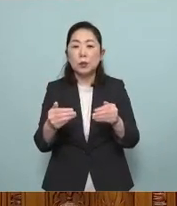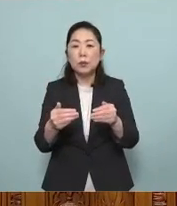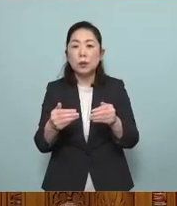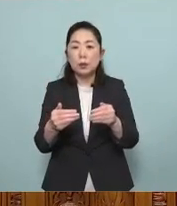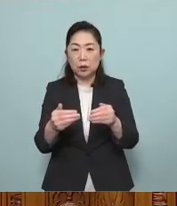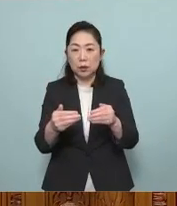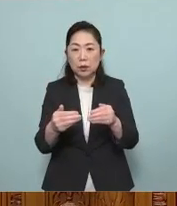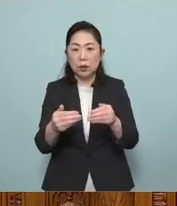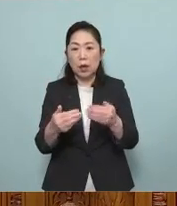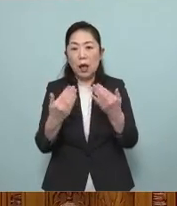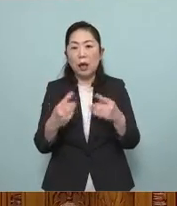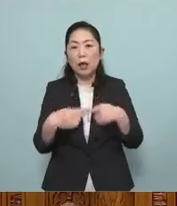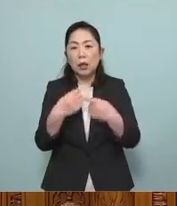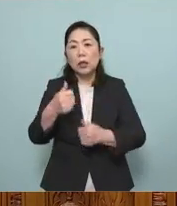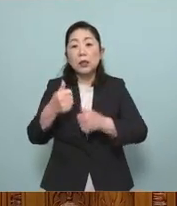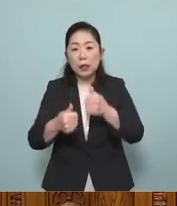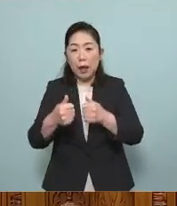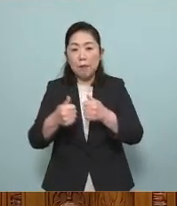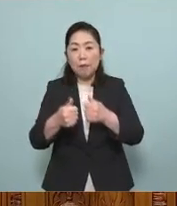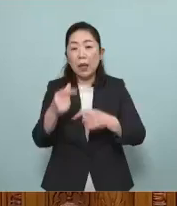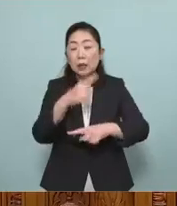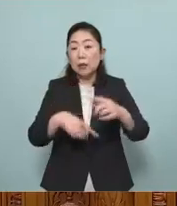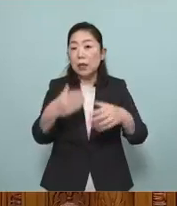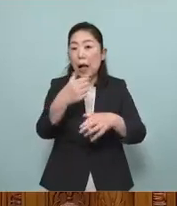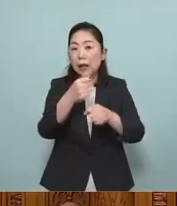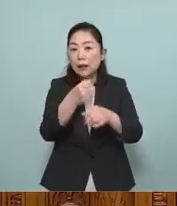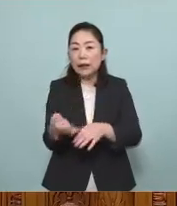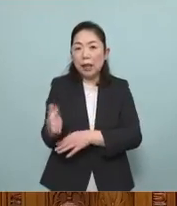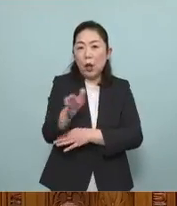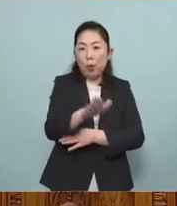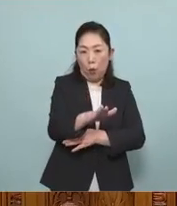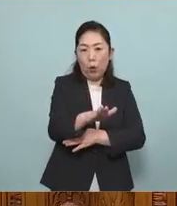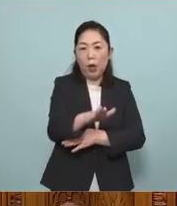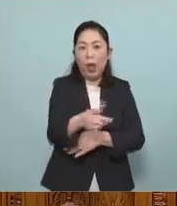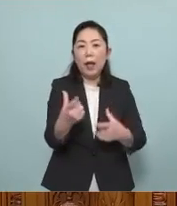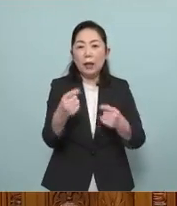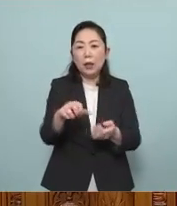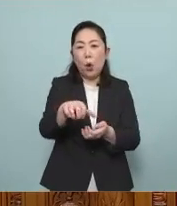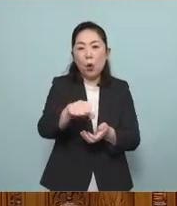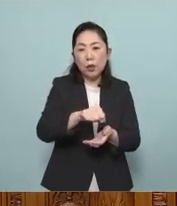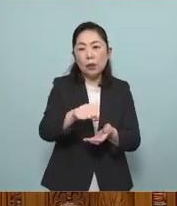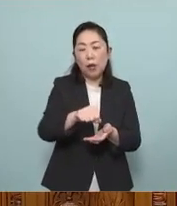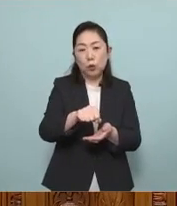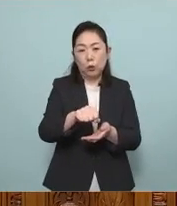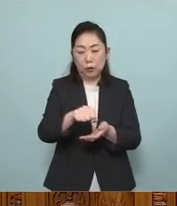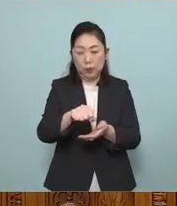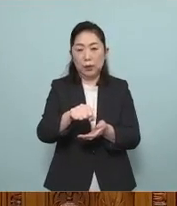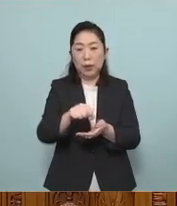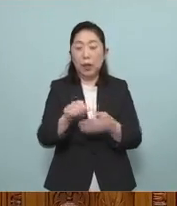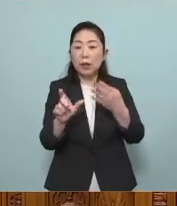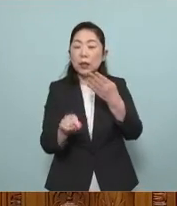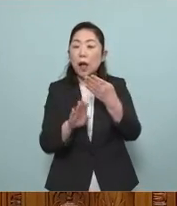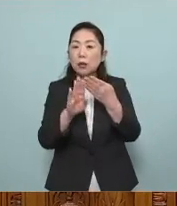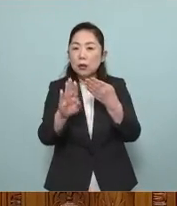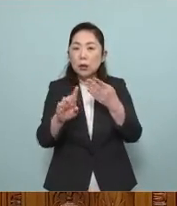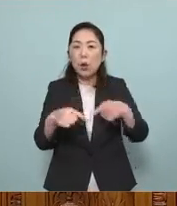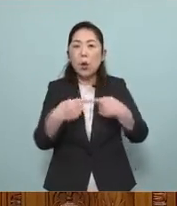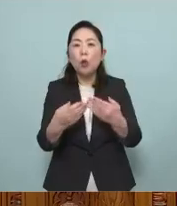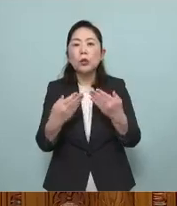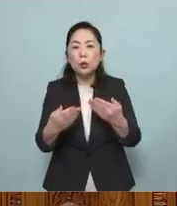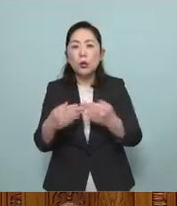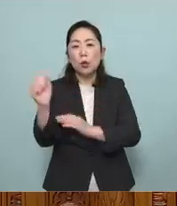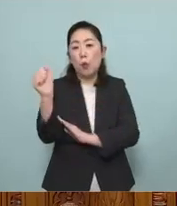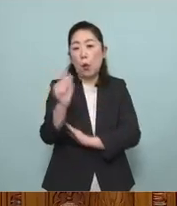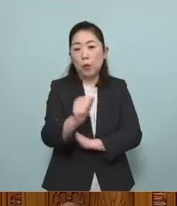については、追試などにより、受験機会を確保するとともに、4月以降の入学をカートする